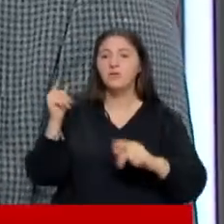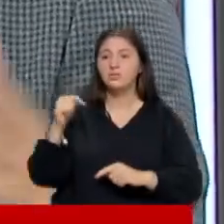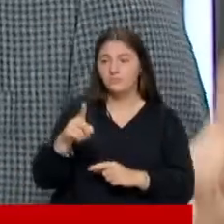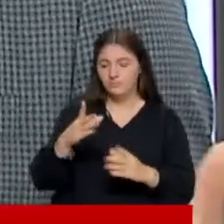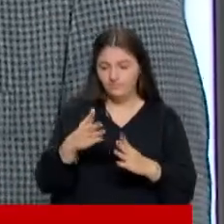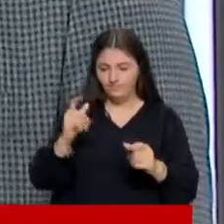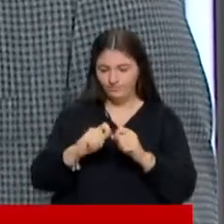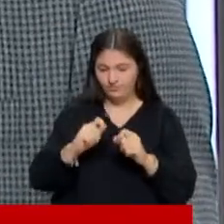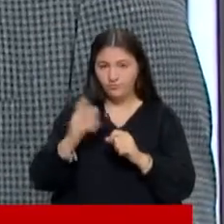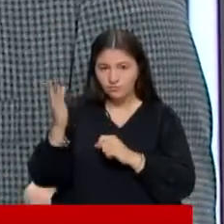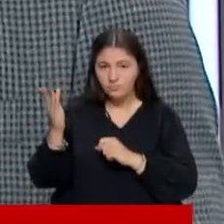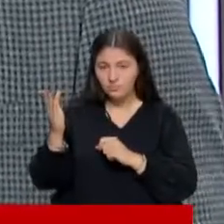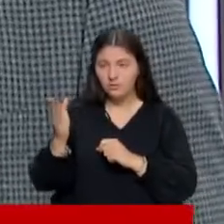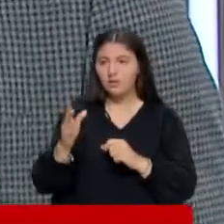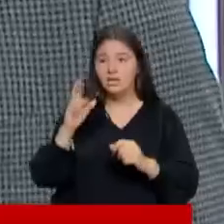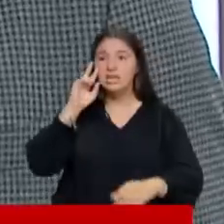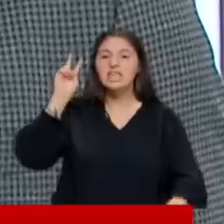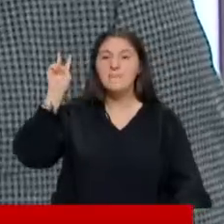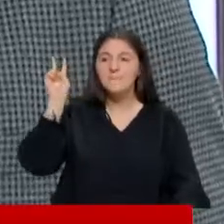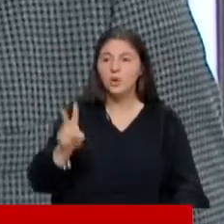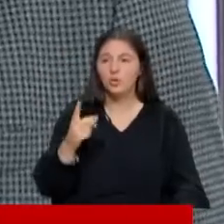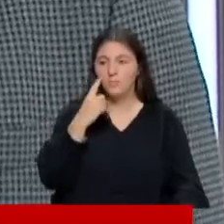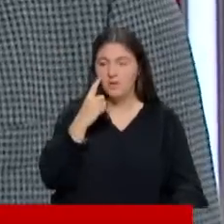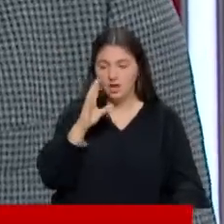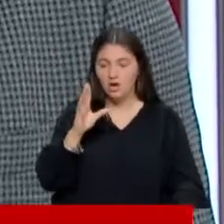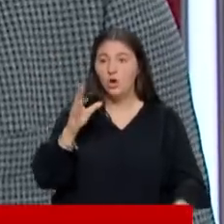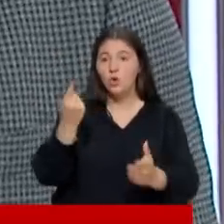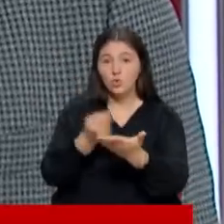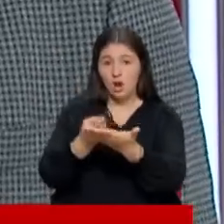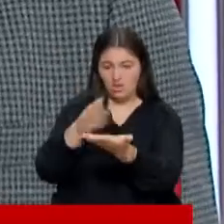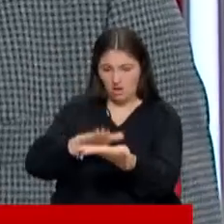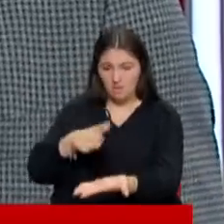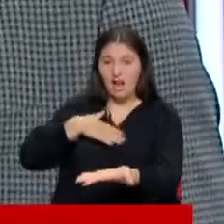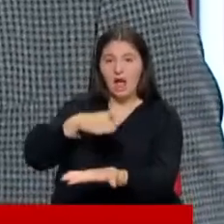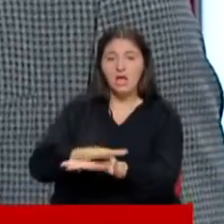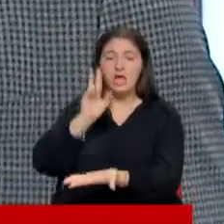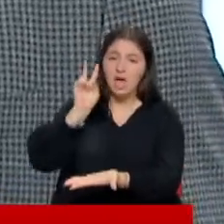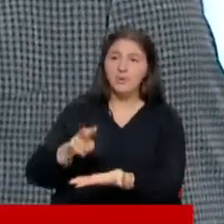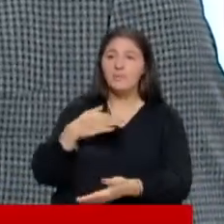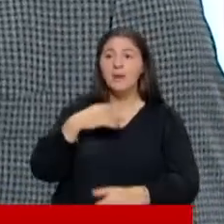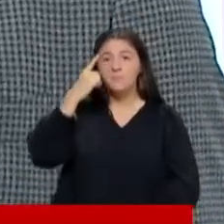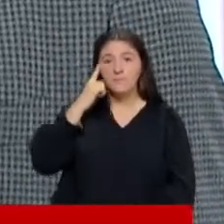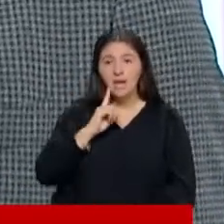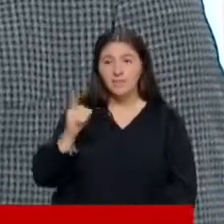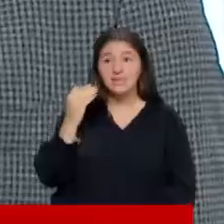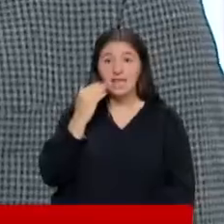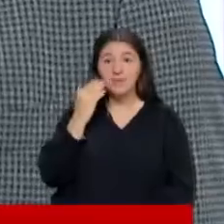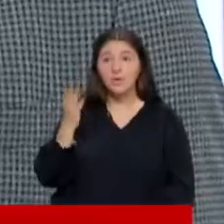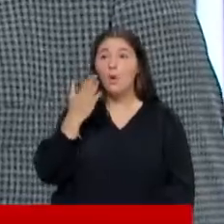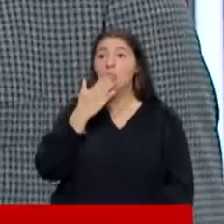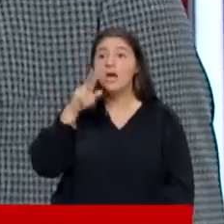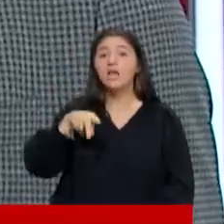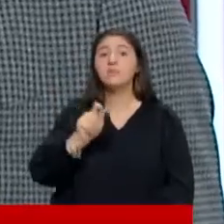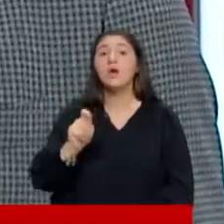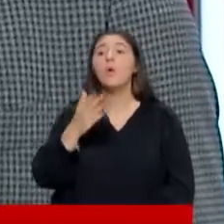büyük Ekonomist ya ya Yemin ediyorum bak yani Kuran'ı getir elimi basayım Benim babaannemin nenemin okuma